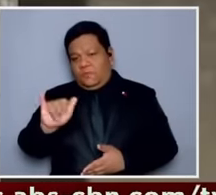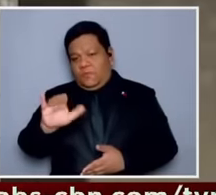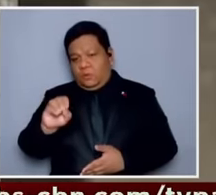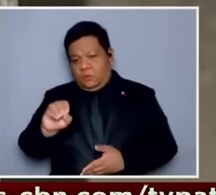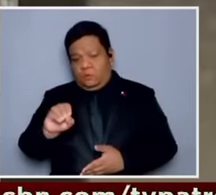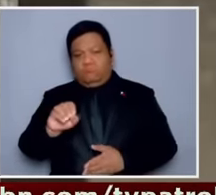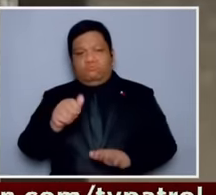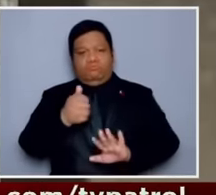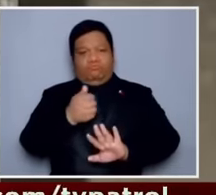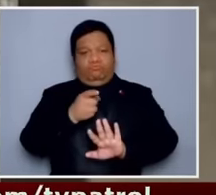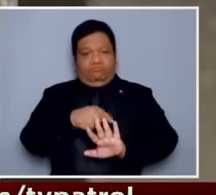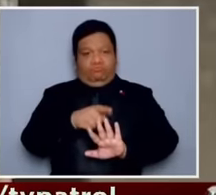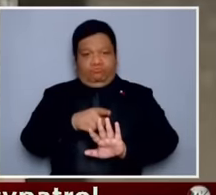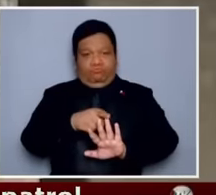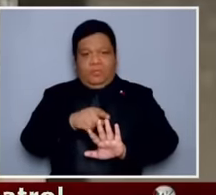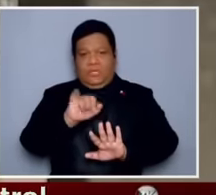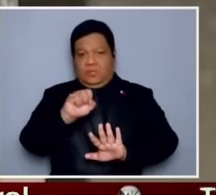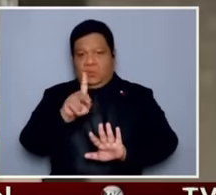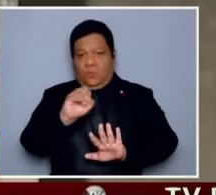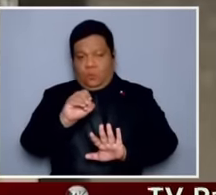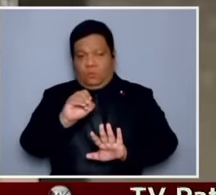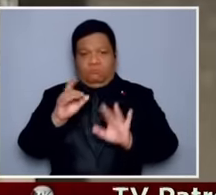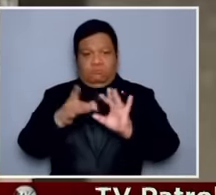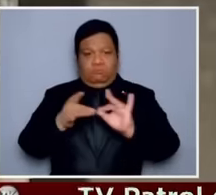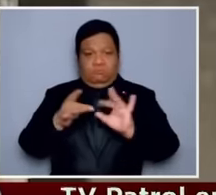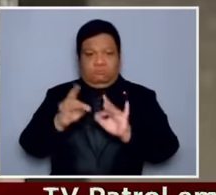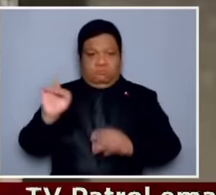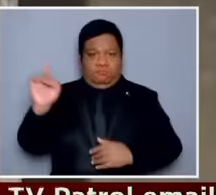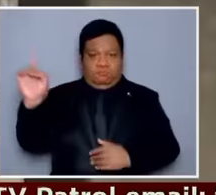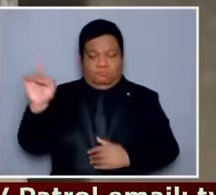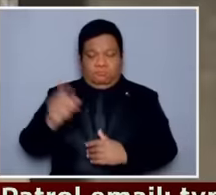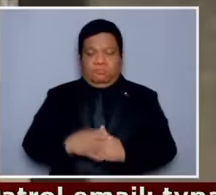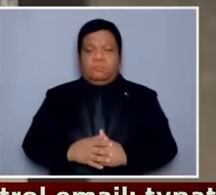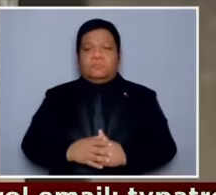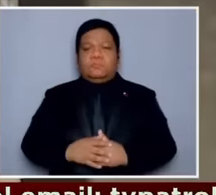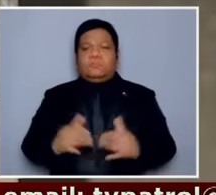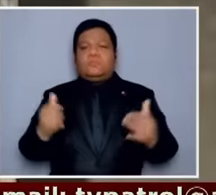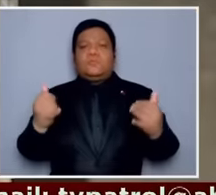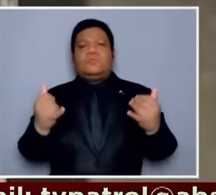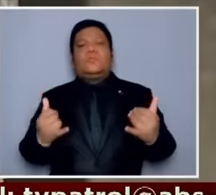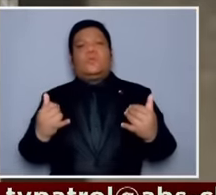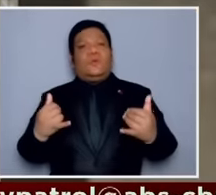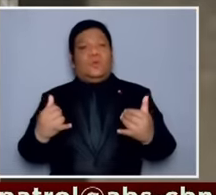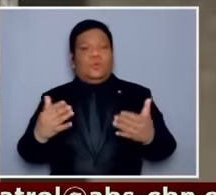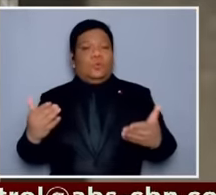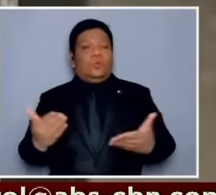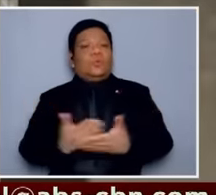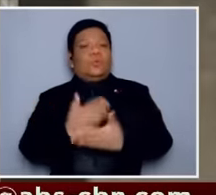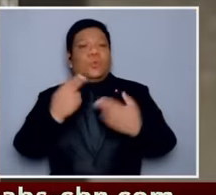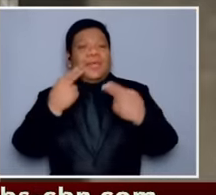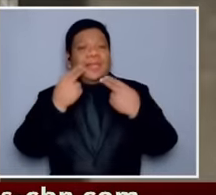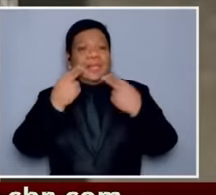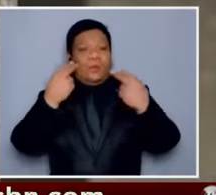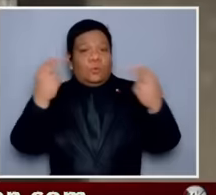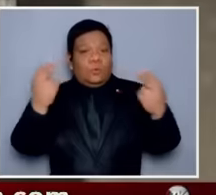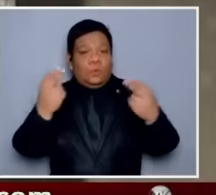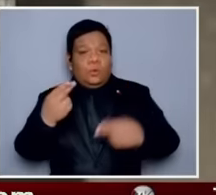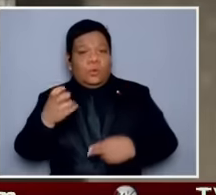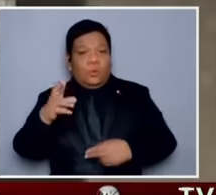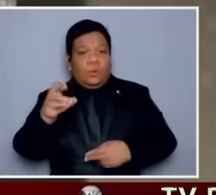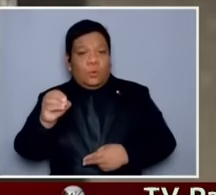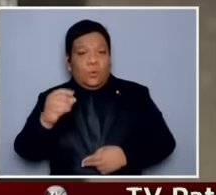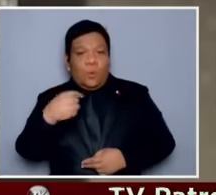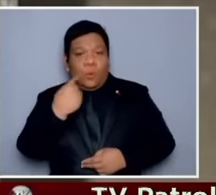Ngayon, maituturing natin ang mga bagong bayani na mga doktor,